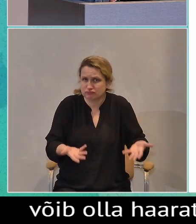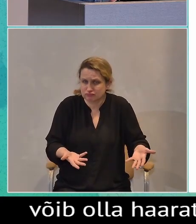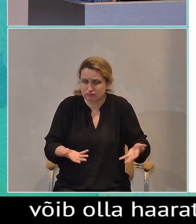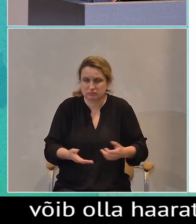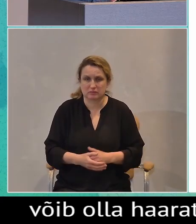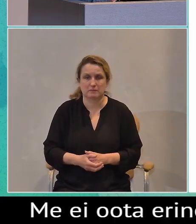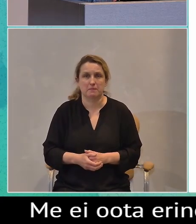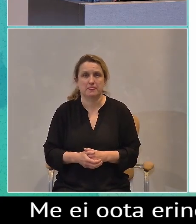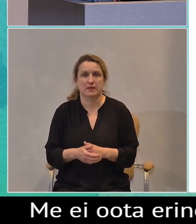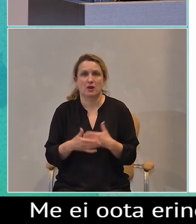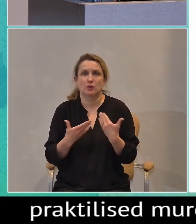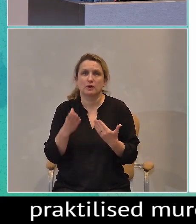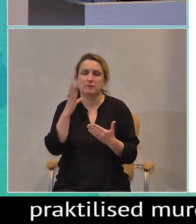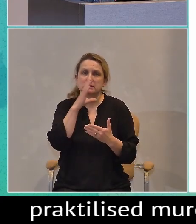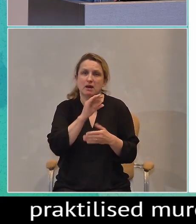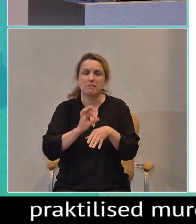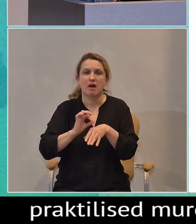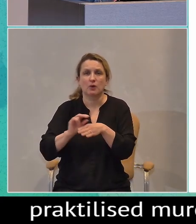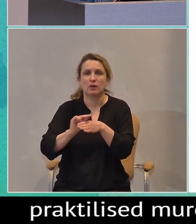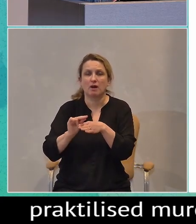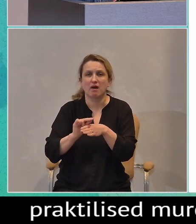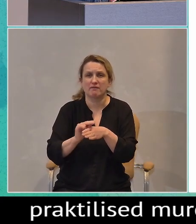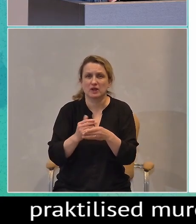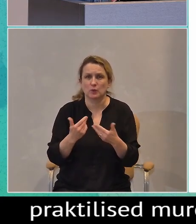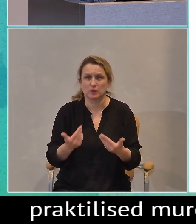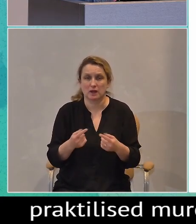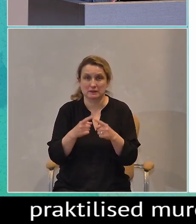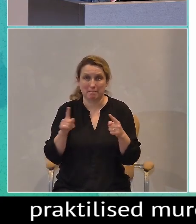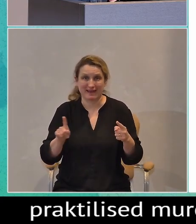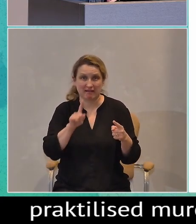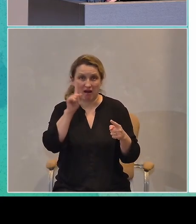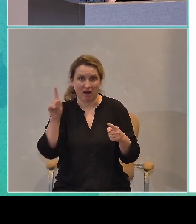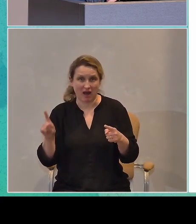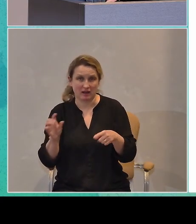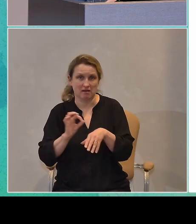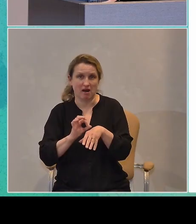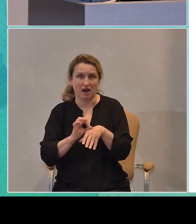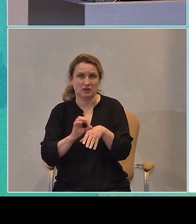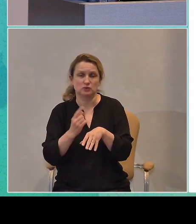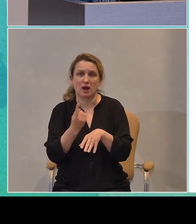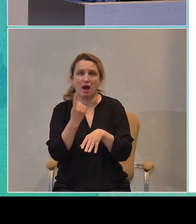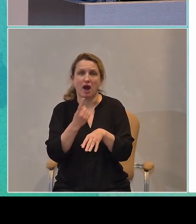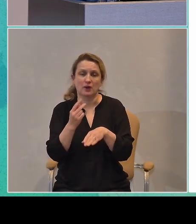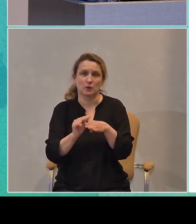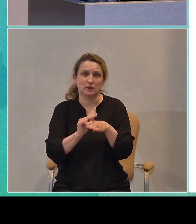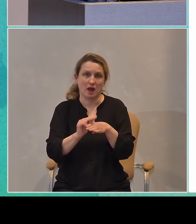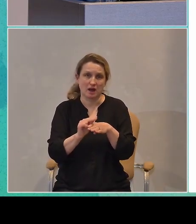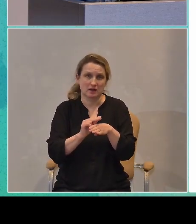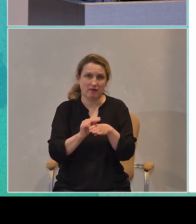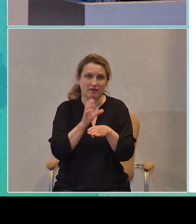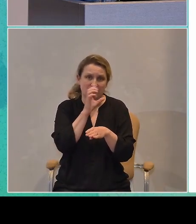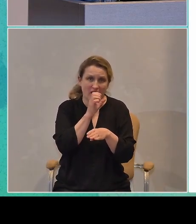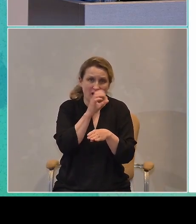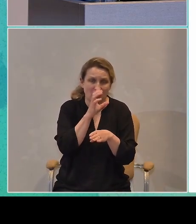Nii, et kuidas me saame siis haigust ravida? Et tegelikult väga pikka aega oligi haigusele ainult sümptomaatiline ravi, lastele kindlasti